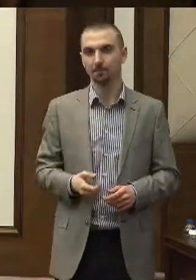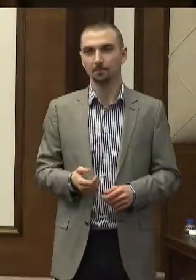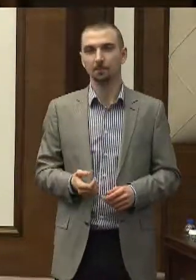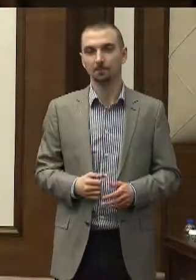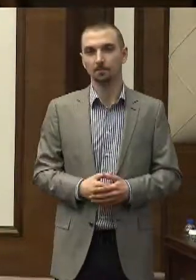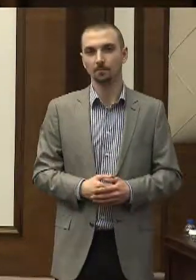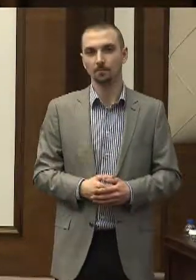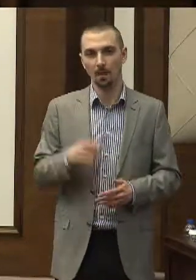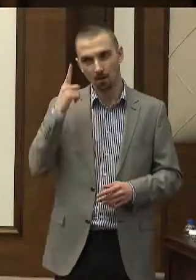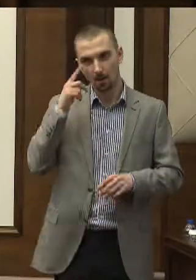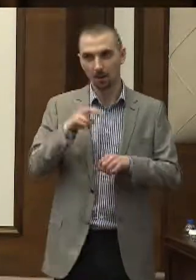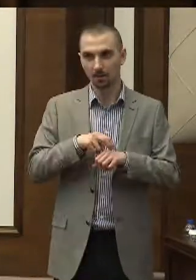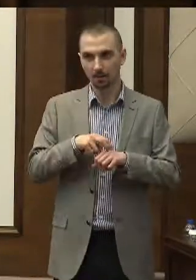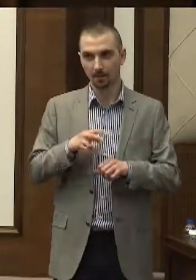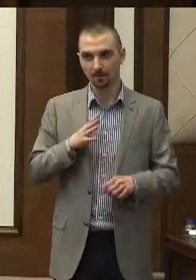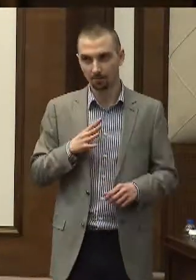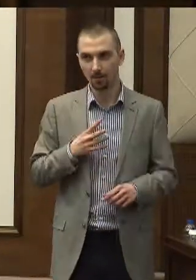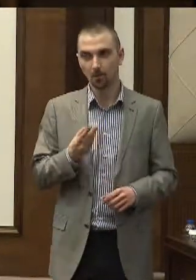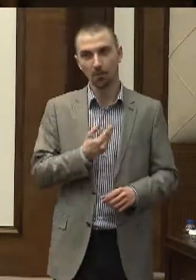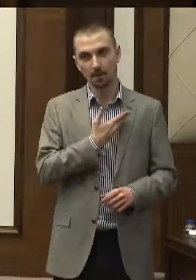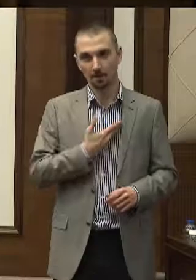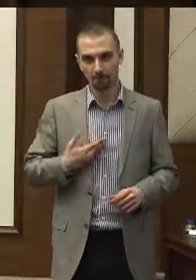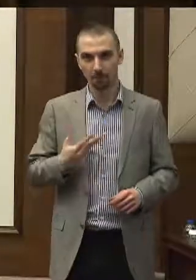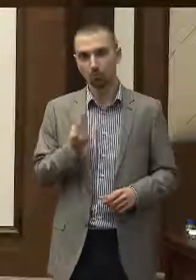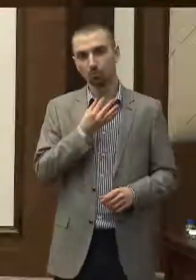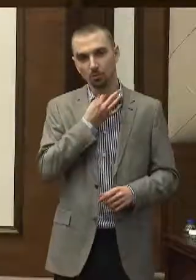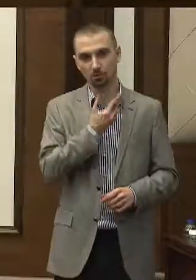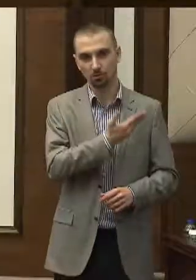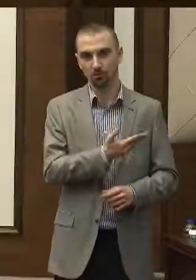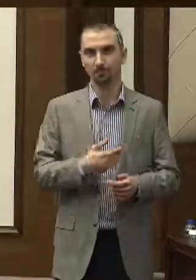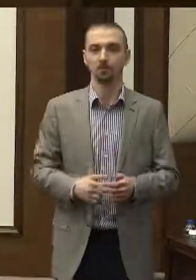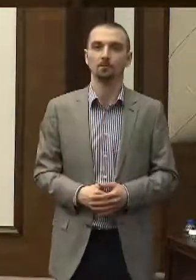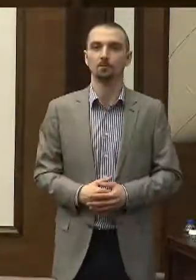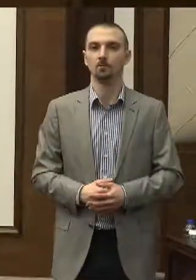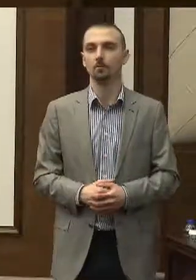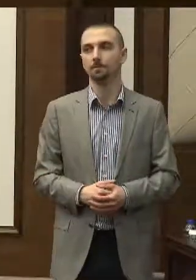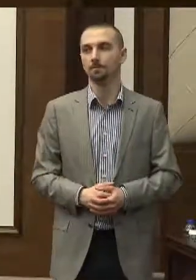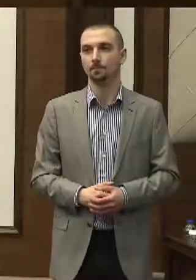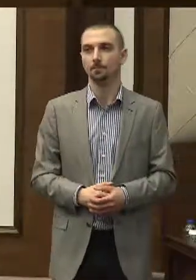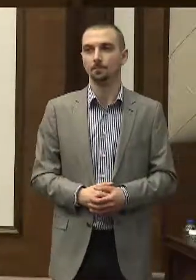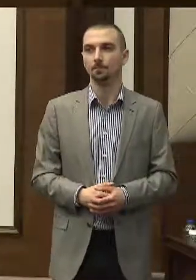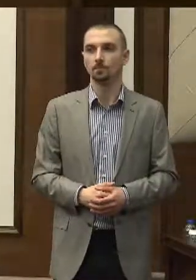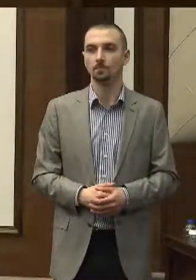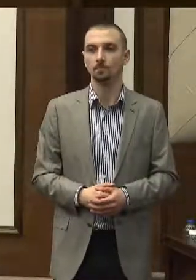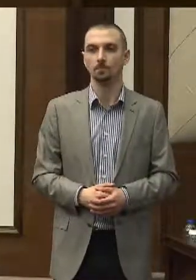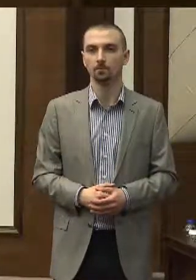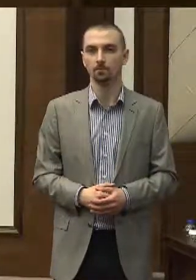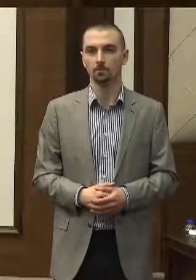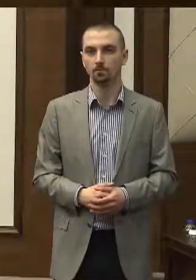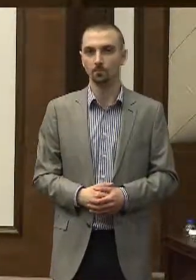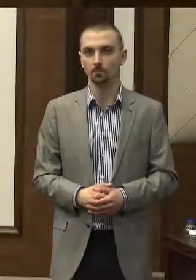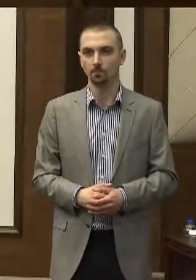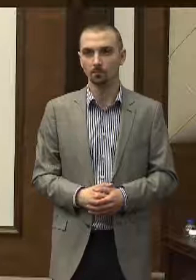anıyor. Anısı önünde saygıyla eğiliyoruz. Teşekkür ediyorum. Ben teşekkür ediyorum.